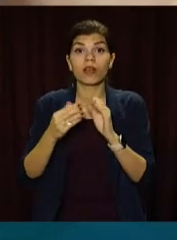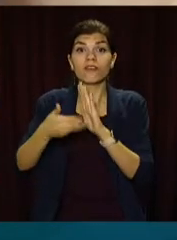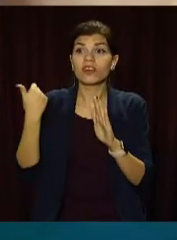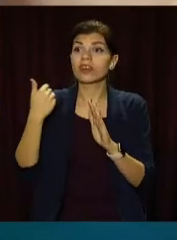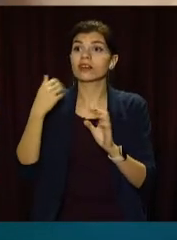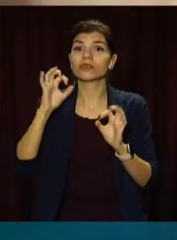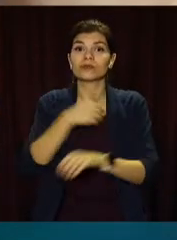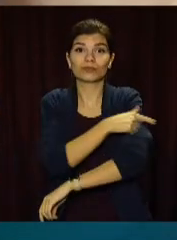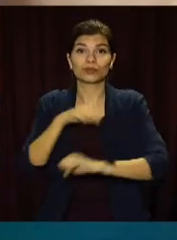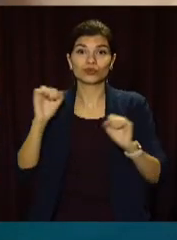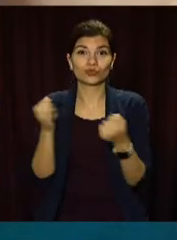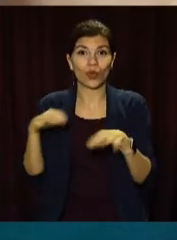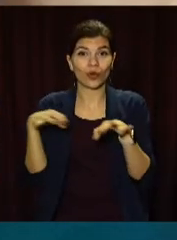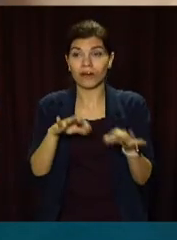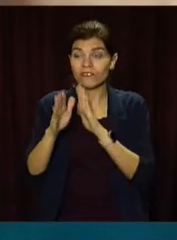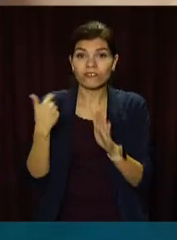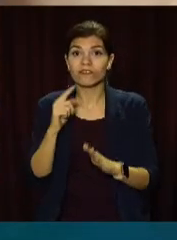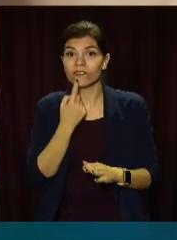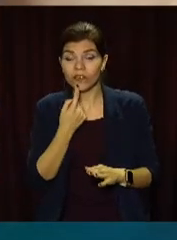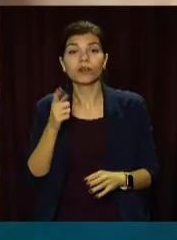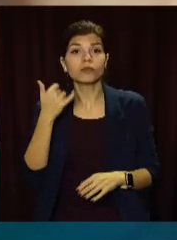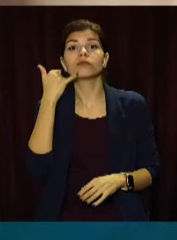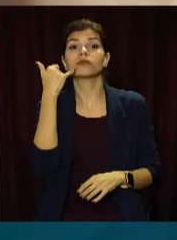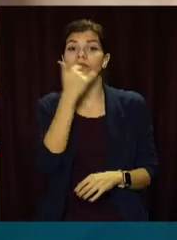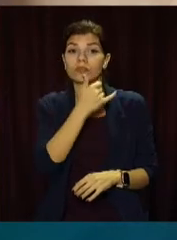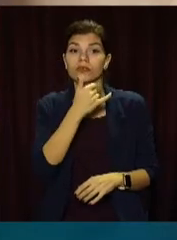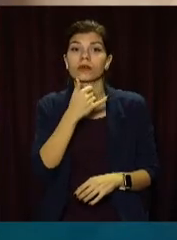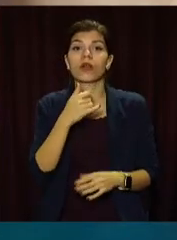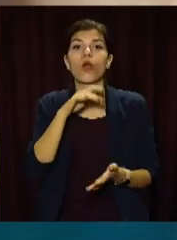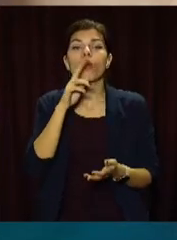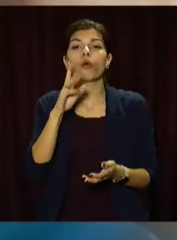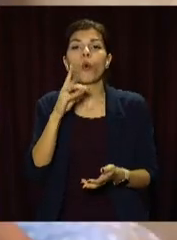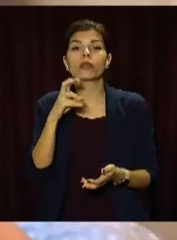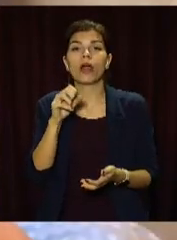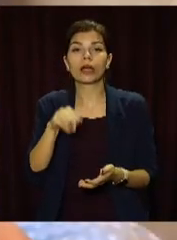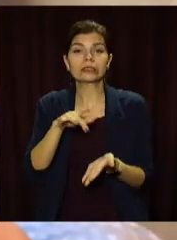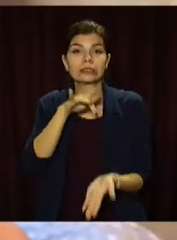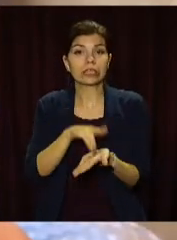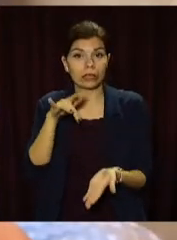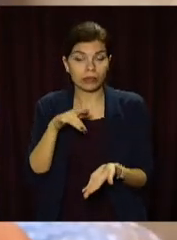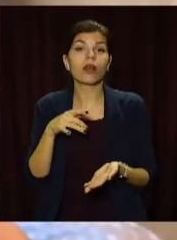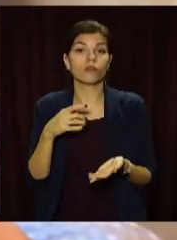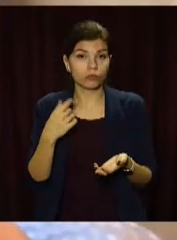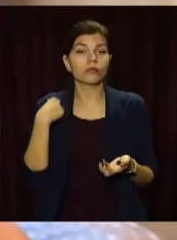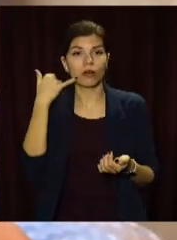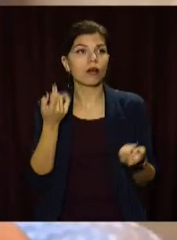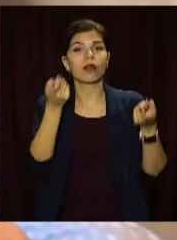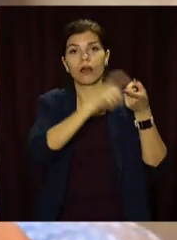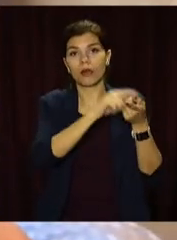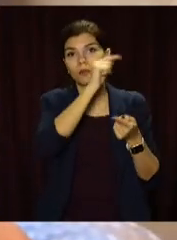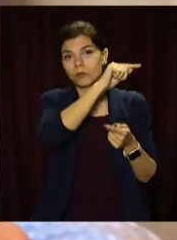мобільної бригади, ви тоді телефонували в контакт-центр, наприклад, і ми вже зв'язували з